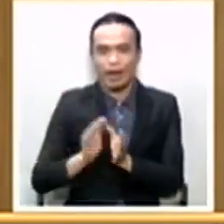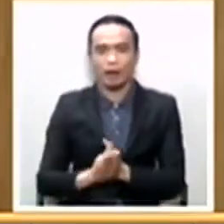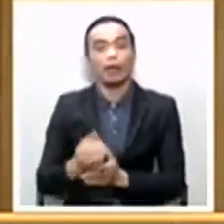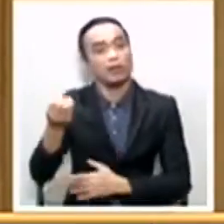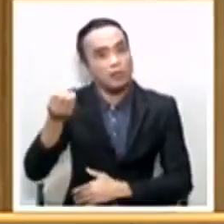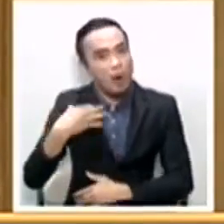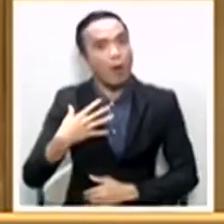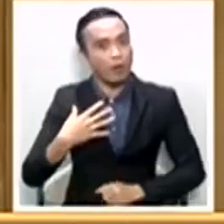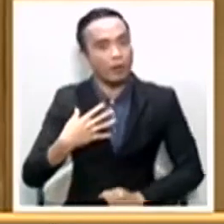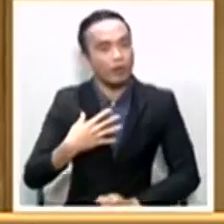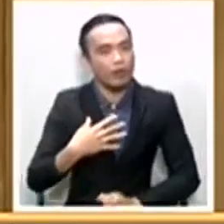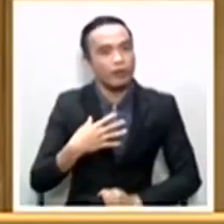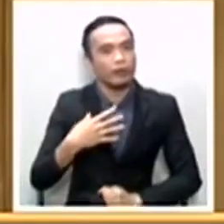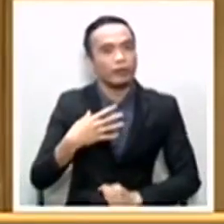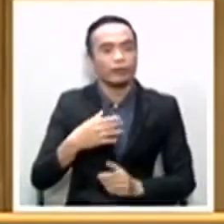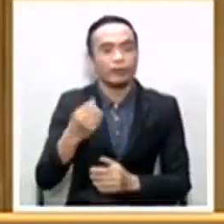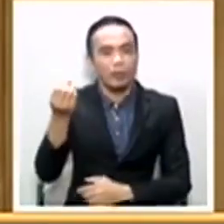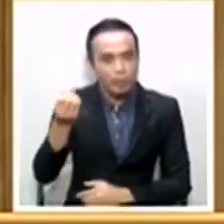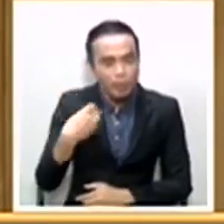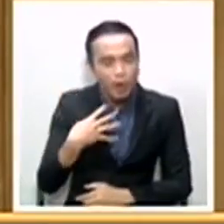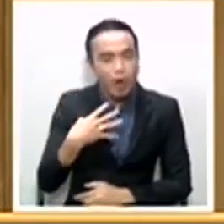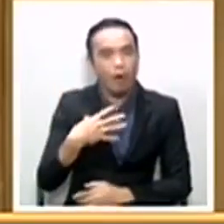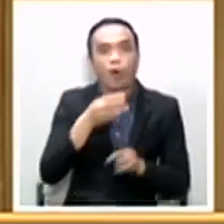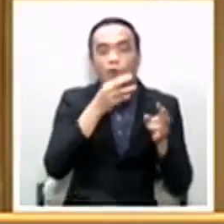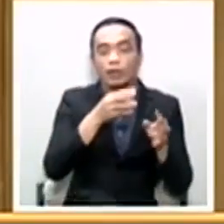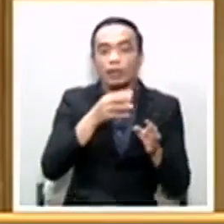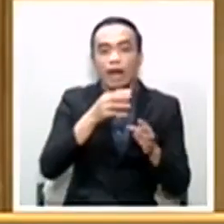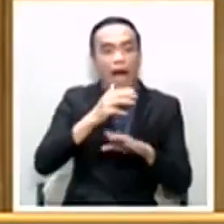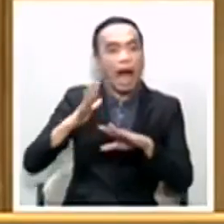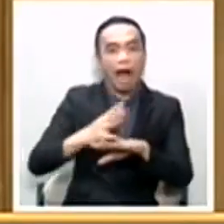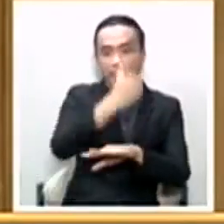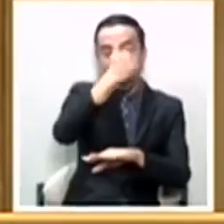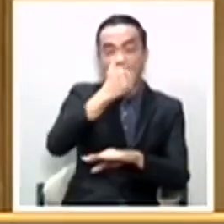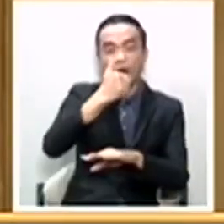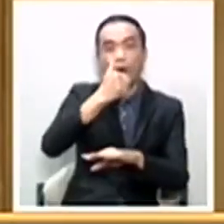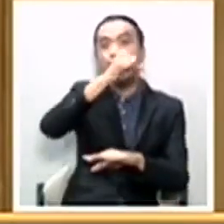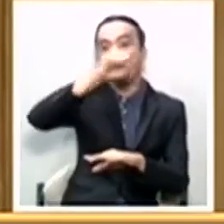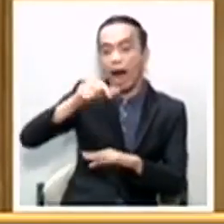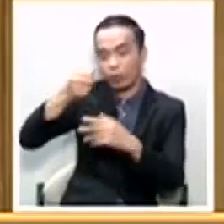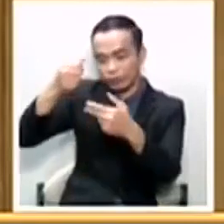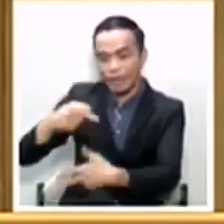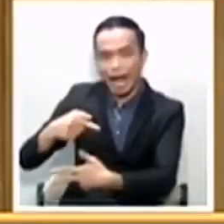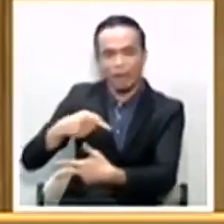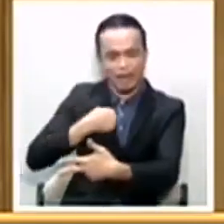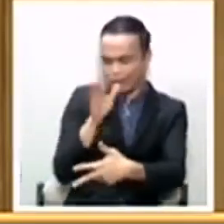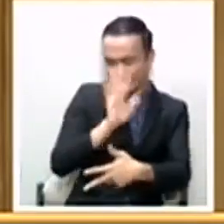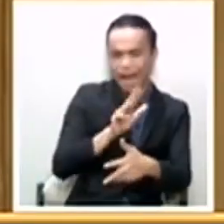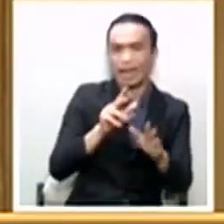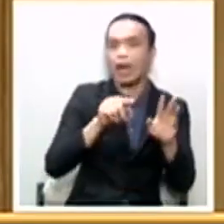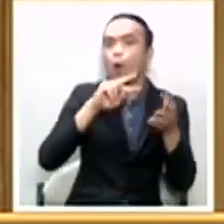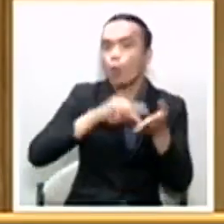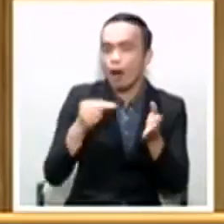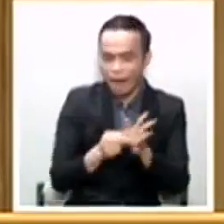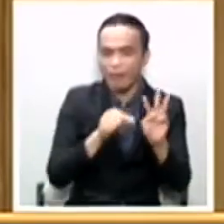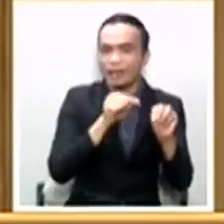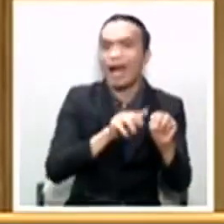3อะไรนะกลไกไปใช้อำนาจเหนือ3อำนาจผมพูดถึงกรณีมาตรา44ท่านอย่ามา